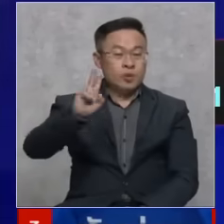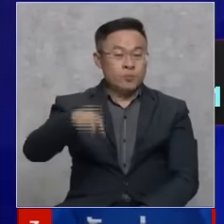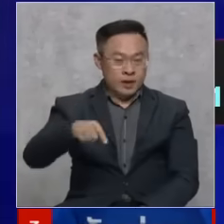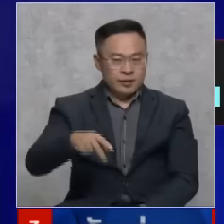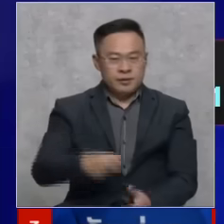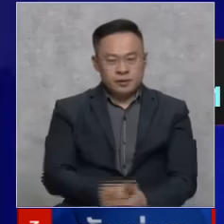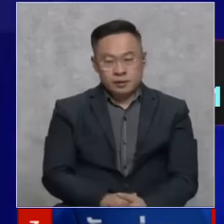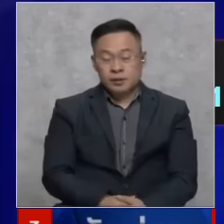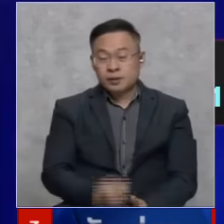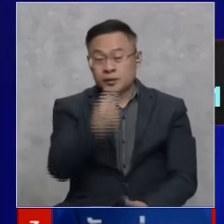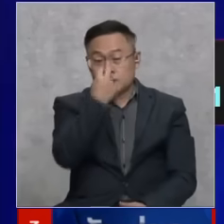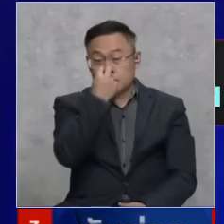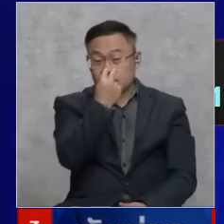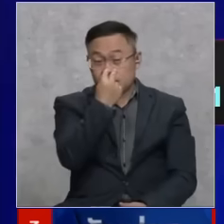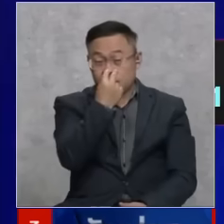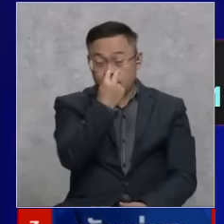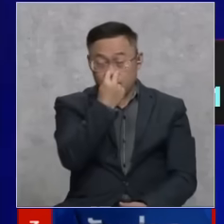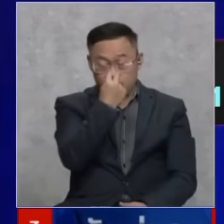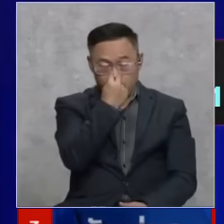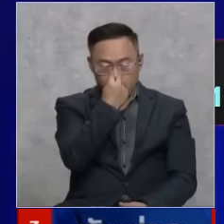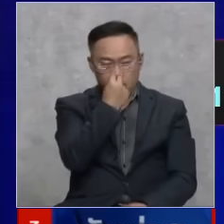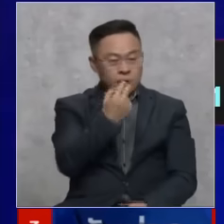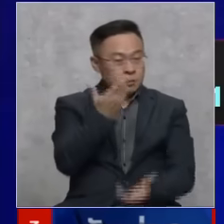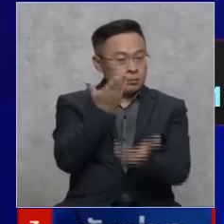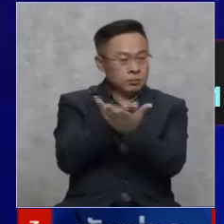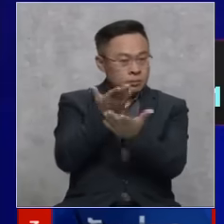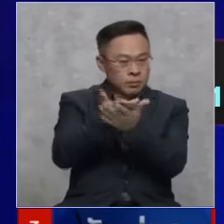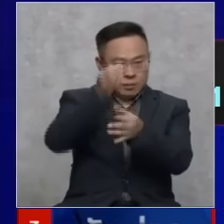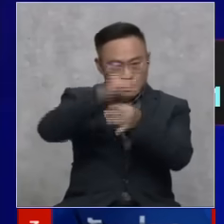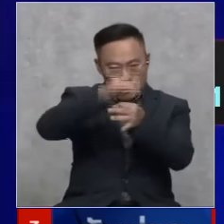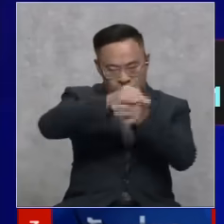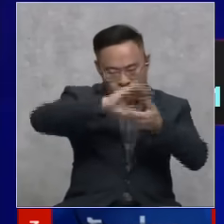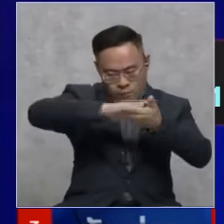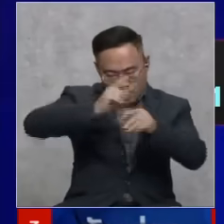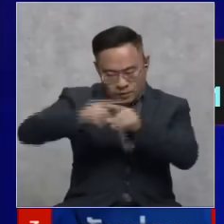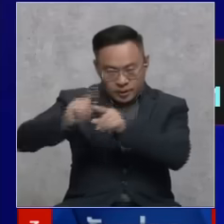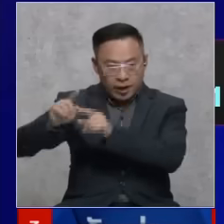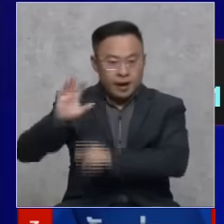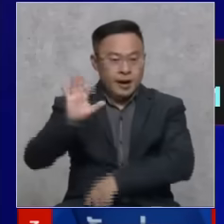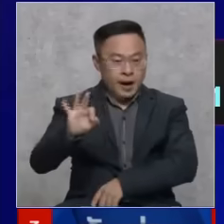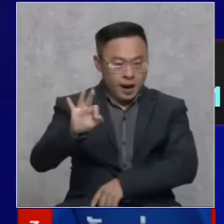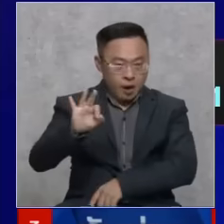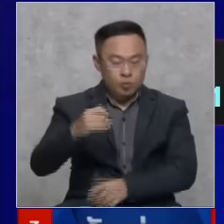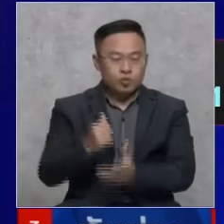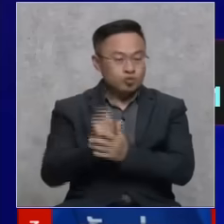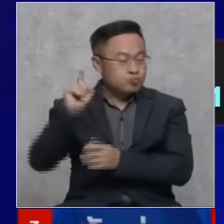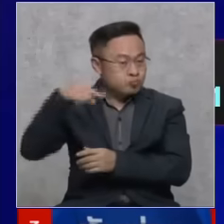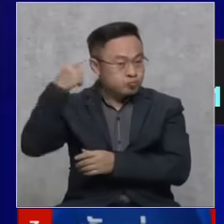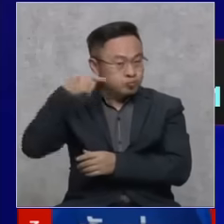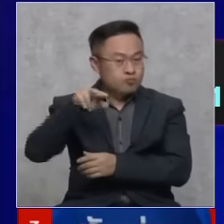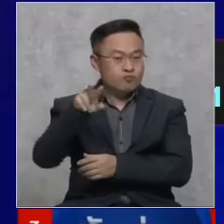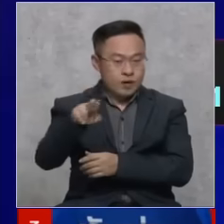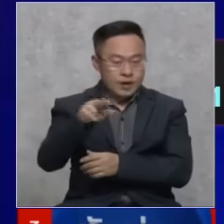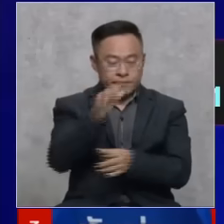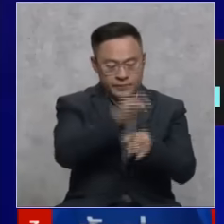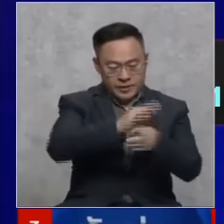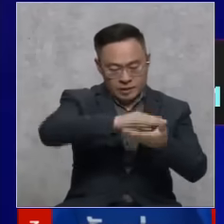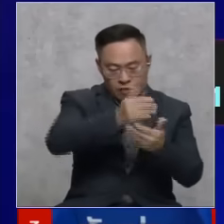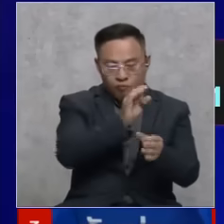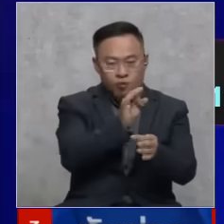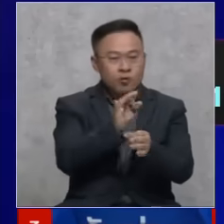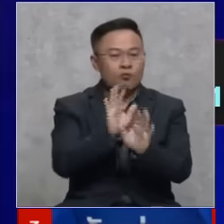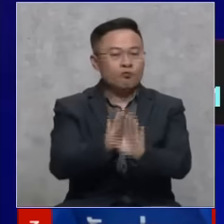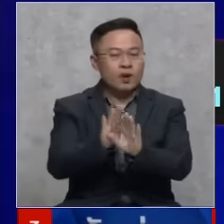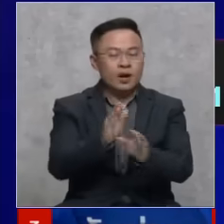ะคุณวิโรจน์บอกว่ามีบัญชีรายการเงินฝาก9บัญชีค่ะคู่สมรสมีรายการเงินฝาก13บัญชีมีเงินล